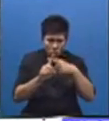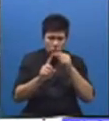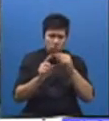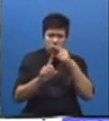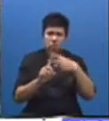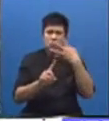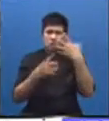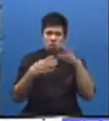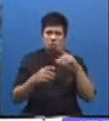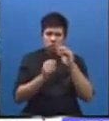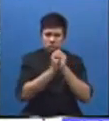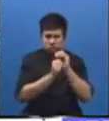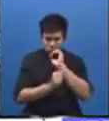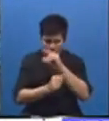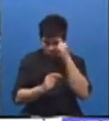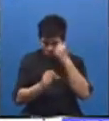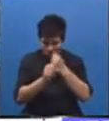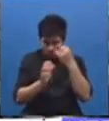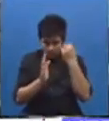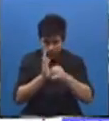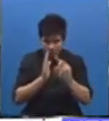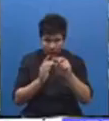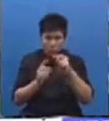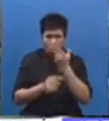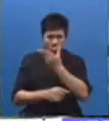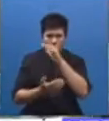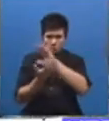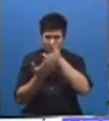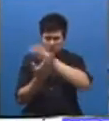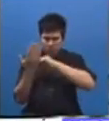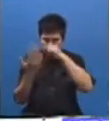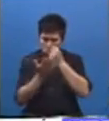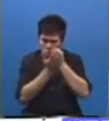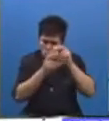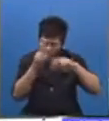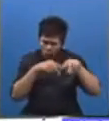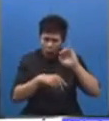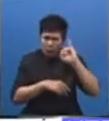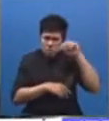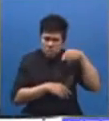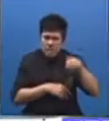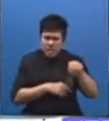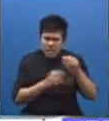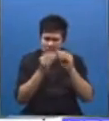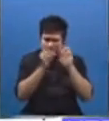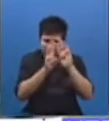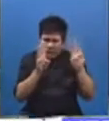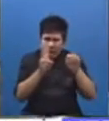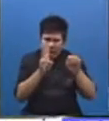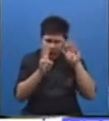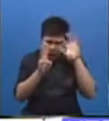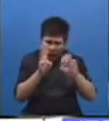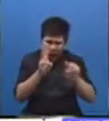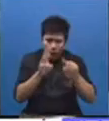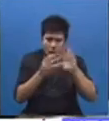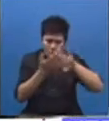ซึ่งทางการจีนได้แจ้งเบาะแสการกระทำผิดให้ทางการไทยช่วยตรวจสอบและจาก IP Addressที่ใช้จนในที่สุดวางแผนมาสู่